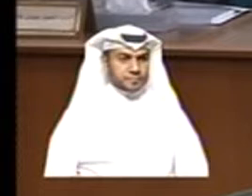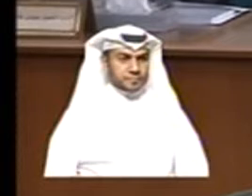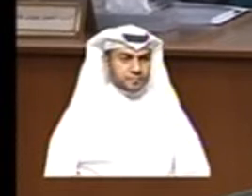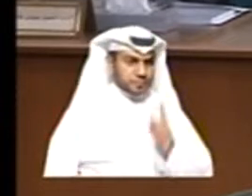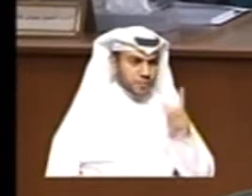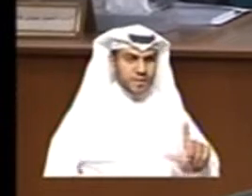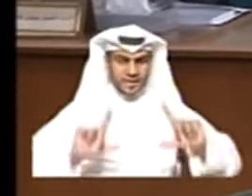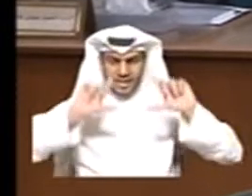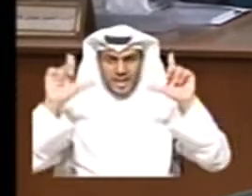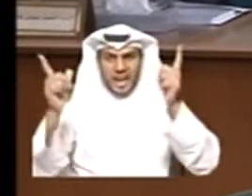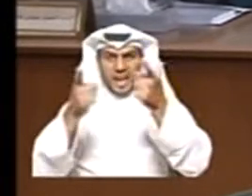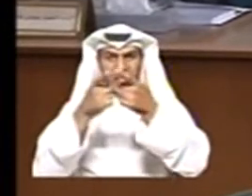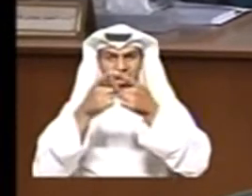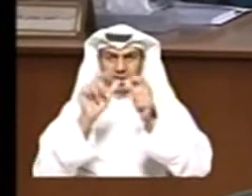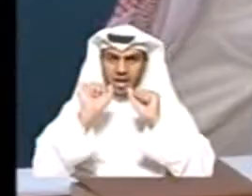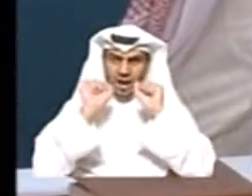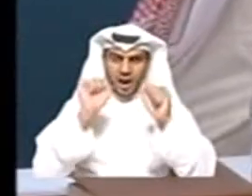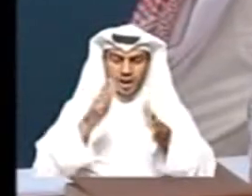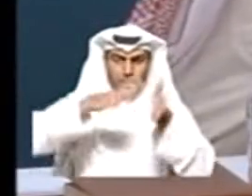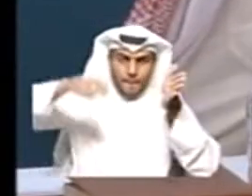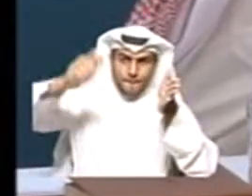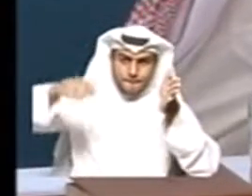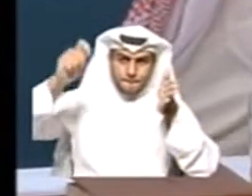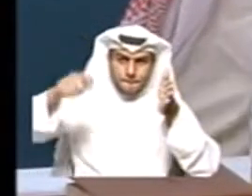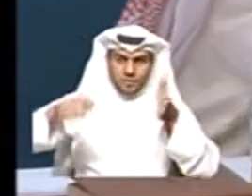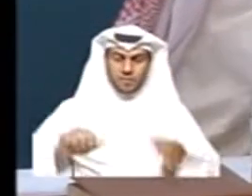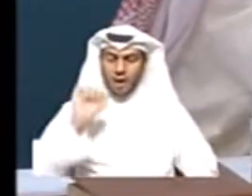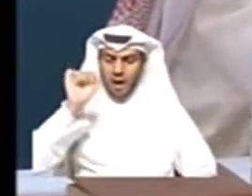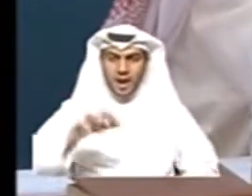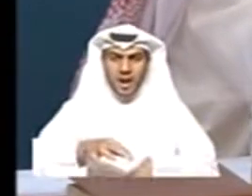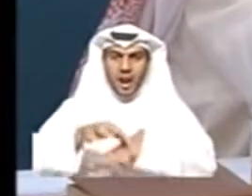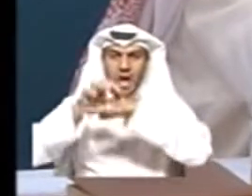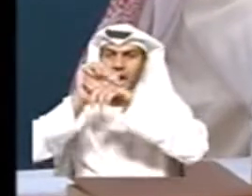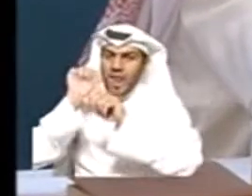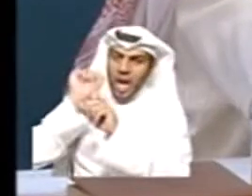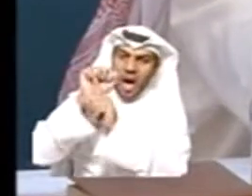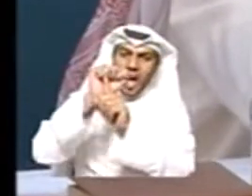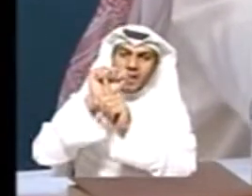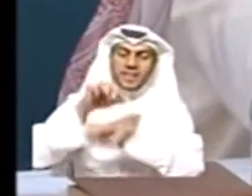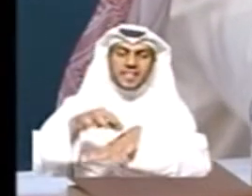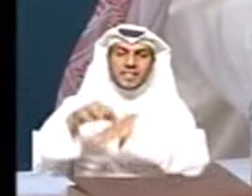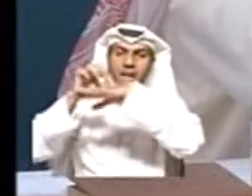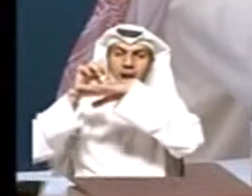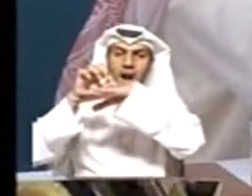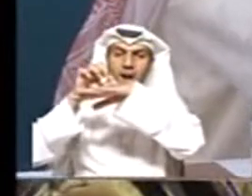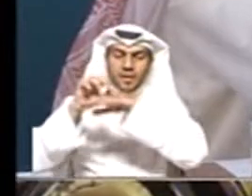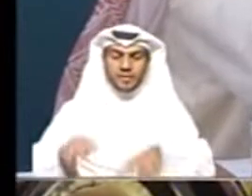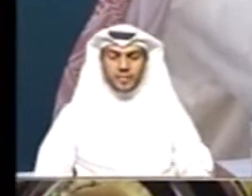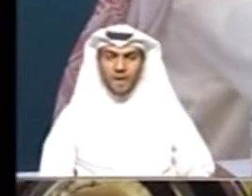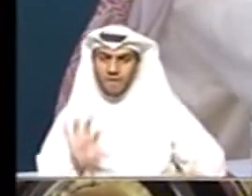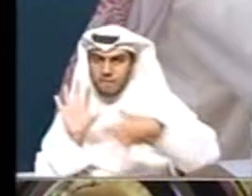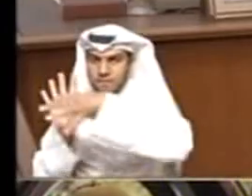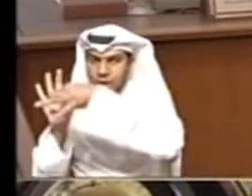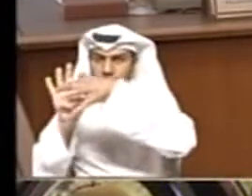خلال اجتماعهما هذا الأسبوع في مجلس الأمة، أكدت لجنة حقوق الإنسان البرلمانية على وجود تعاون وتنسيق مع